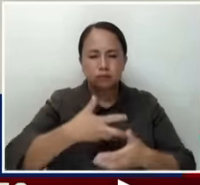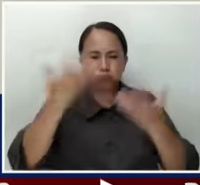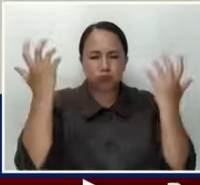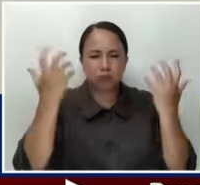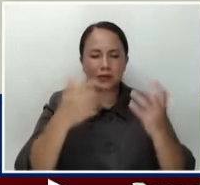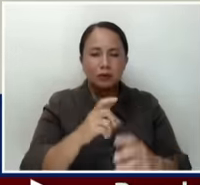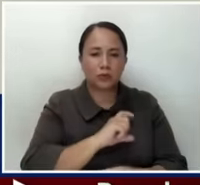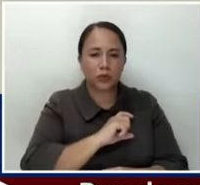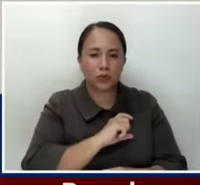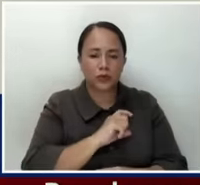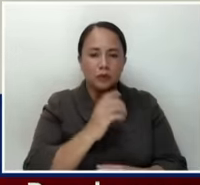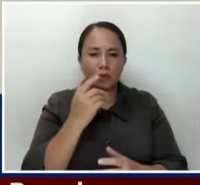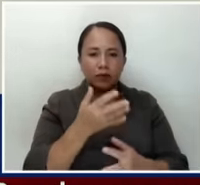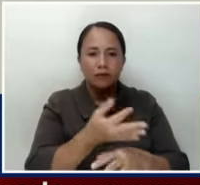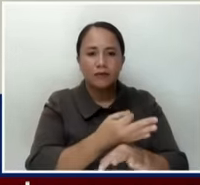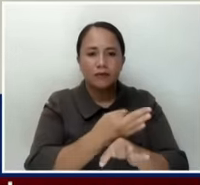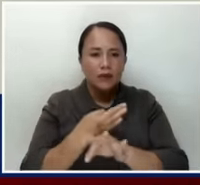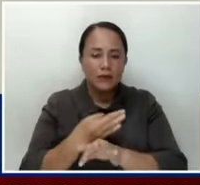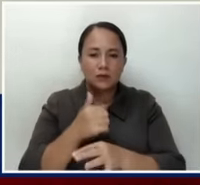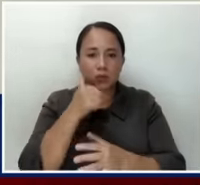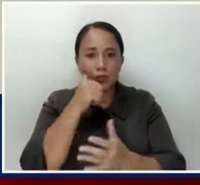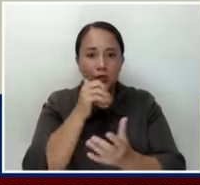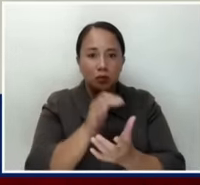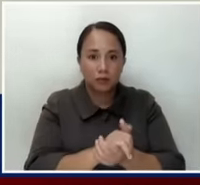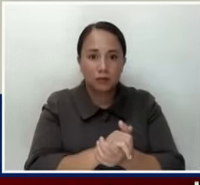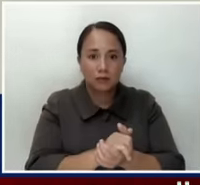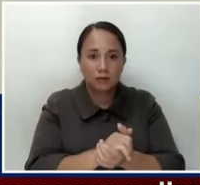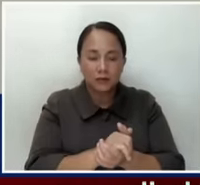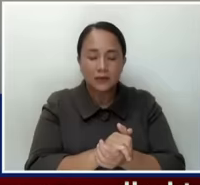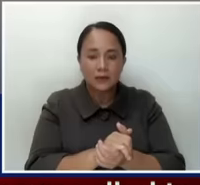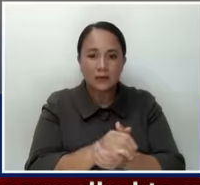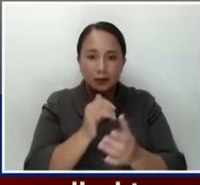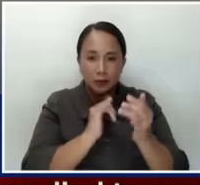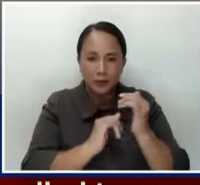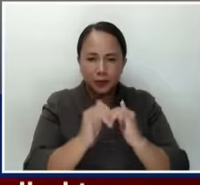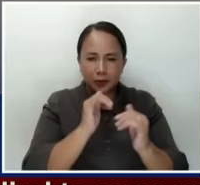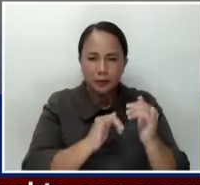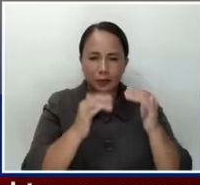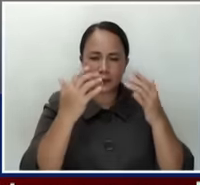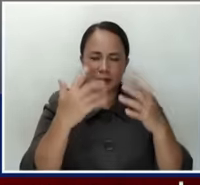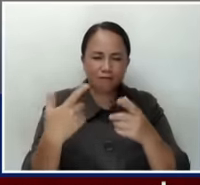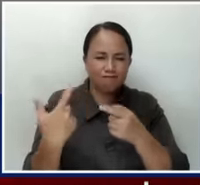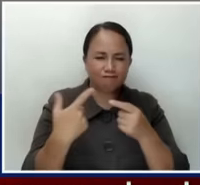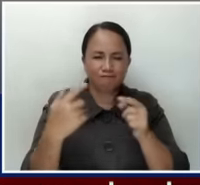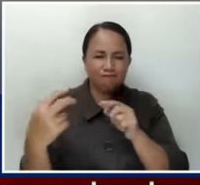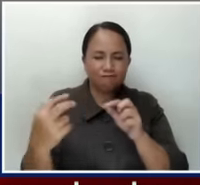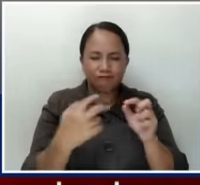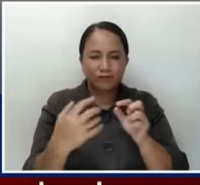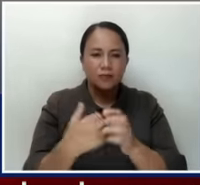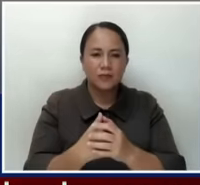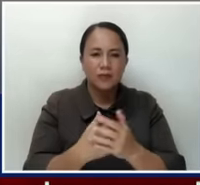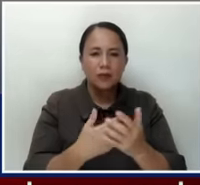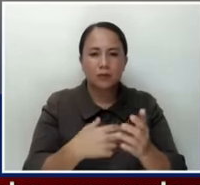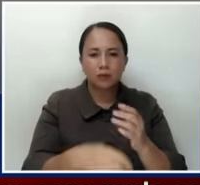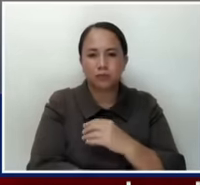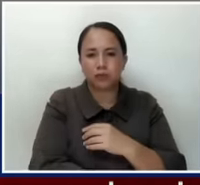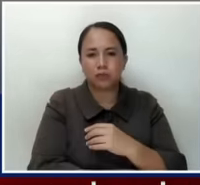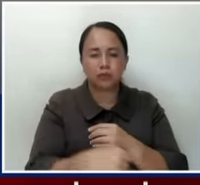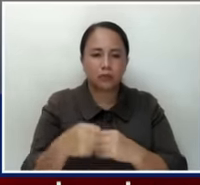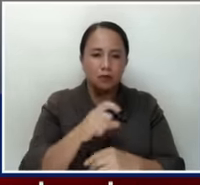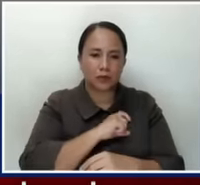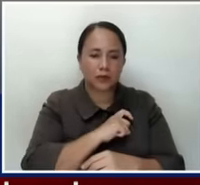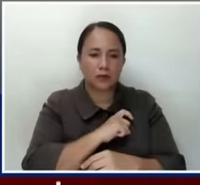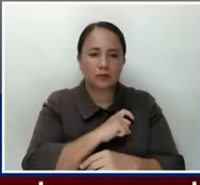pulis nang sunduin siya ng kanyang misi sa inuman. Sa gitna ng pagtatalo ng mag-asawa, kinuha ng pulis ang kanyang